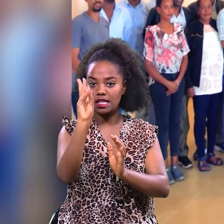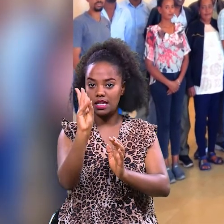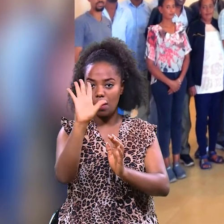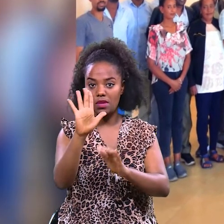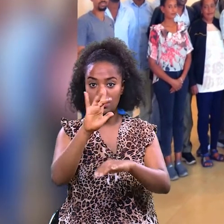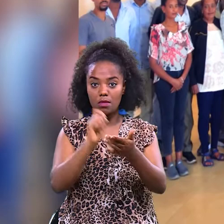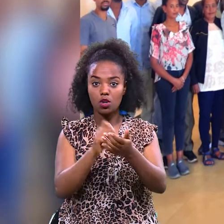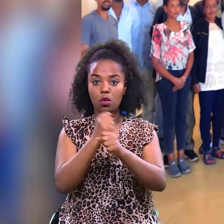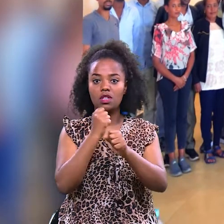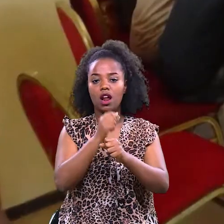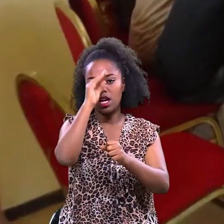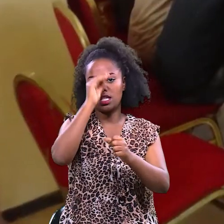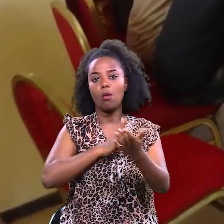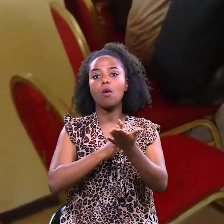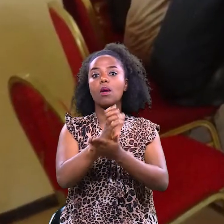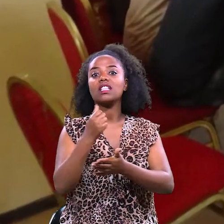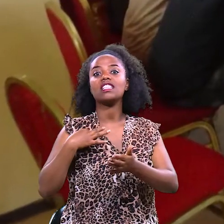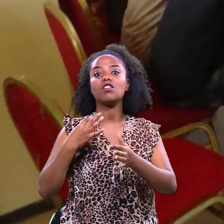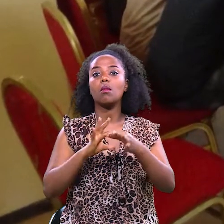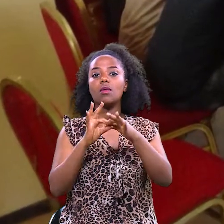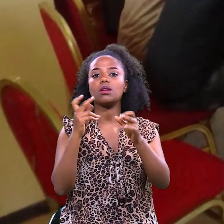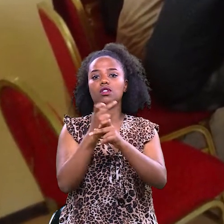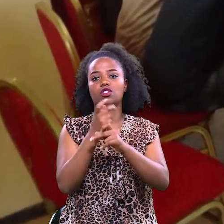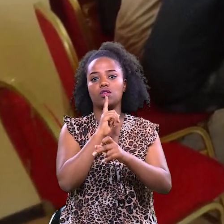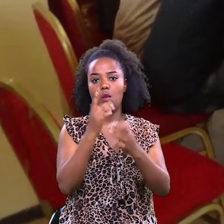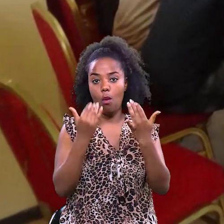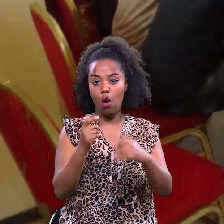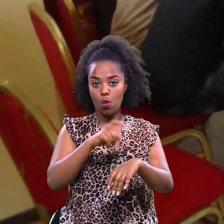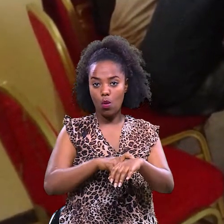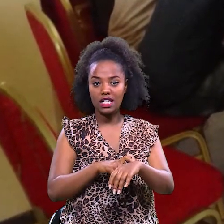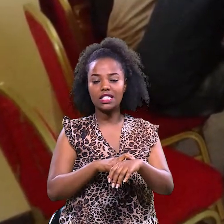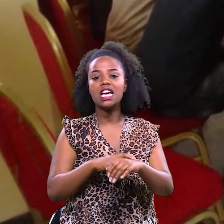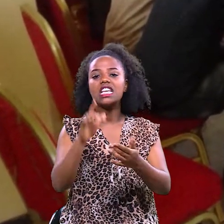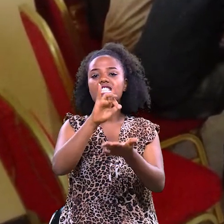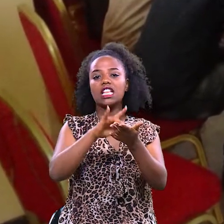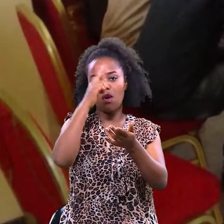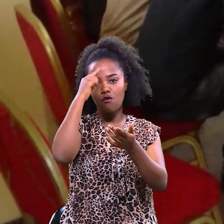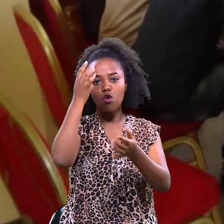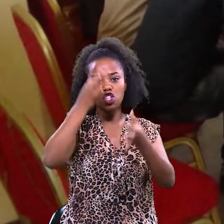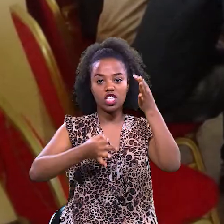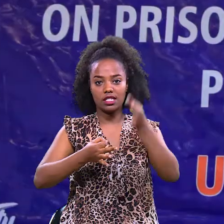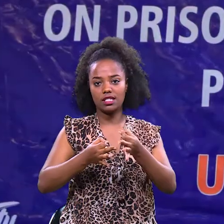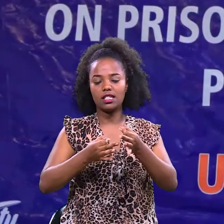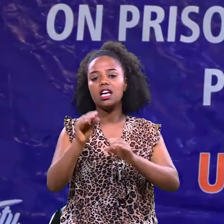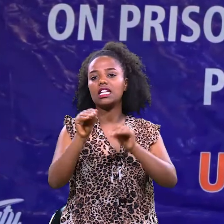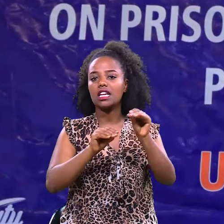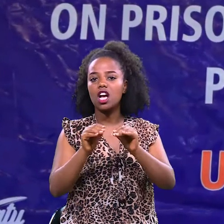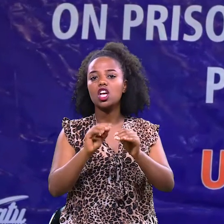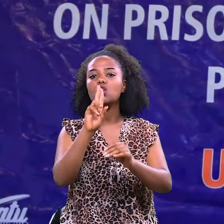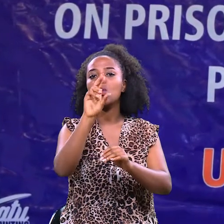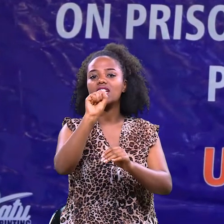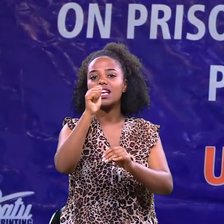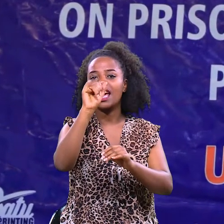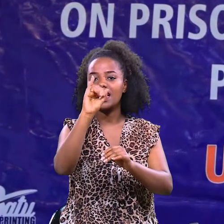በምዝገባ ቁጥር 0865 ተመዝግቦ የሚሰራ የሰብአዊ መብቶች ሲቪል ማህበረሰብ ድርጅት ነው። በአሁኑ ወቅት ሴንተር ፎር ጀስቲስ